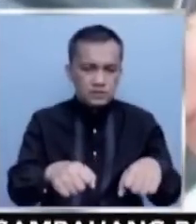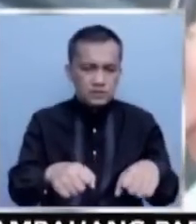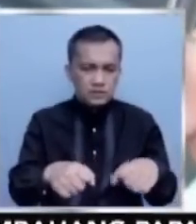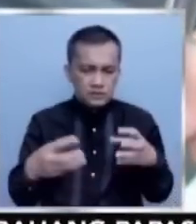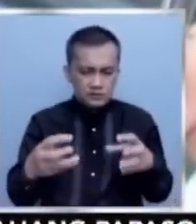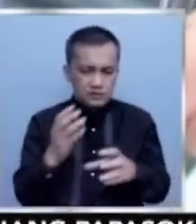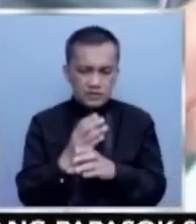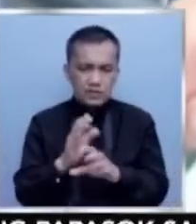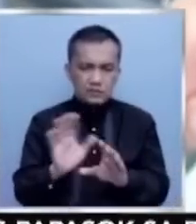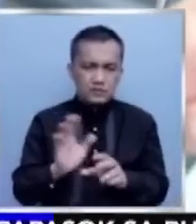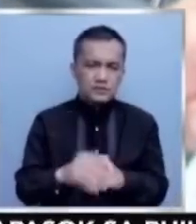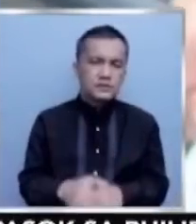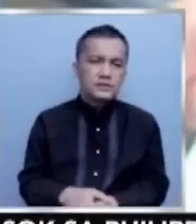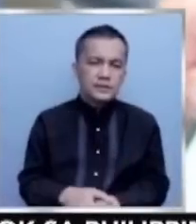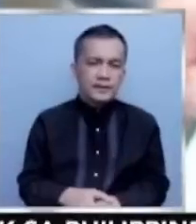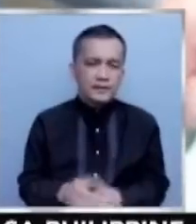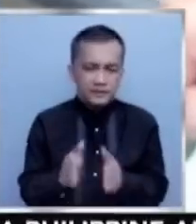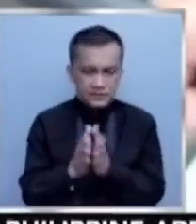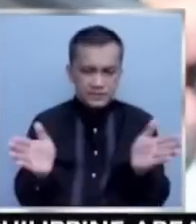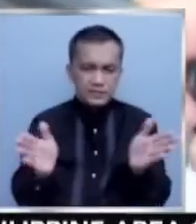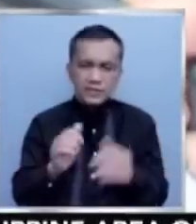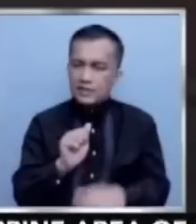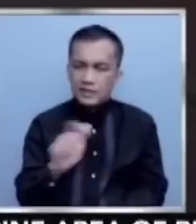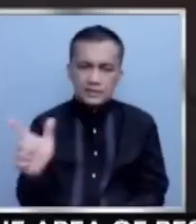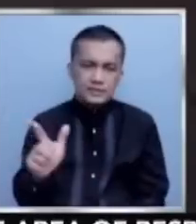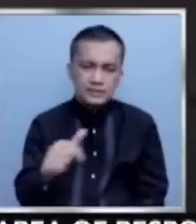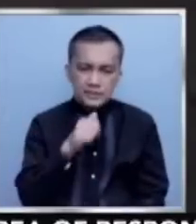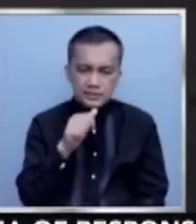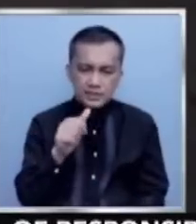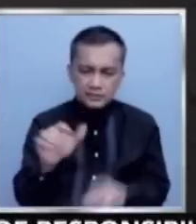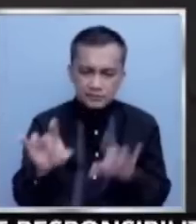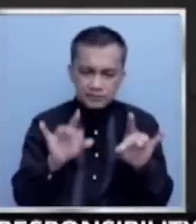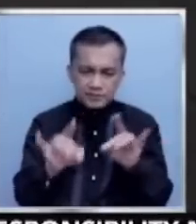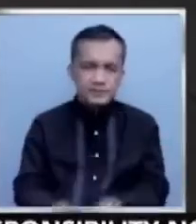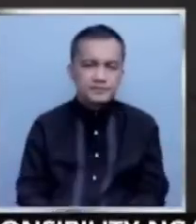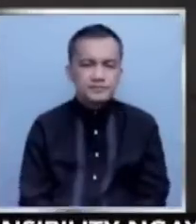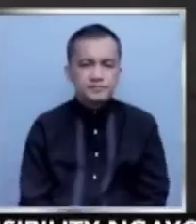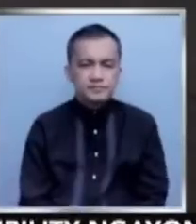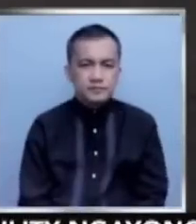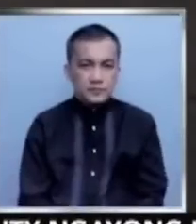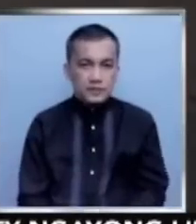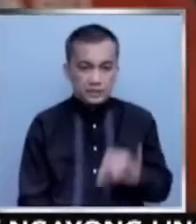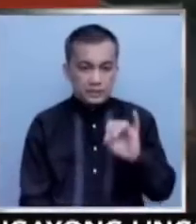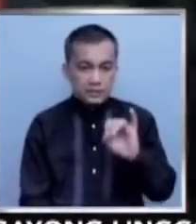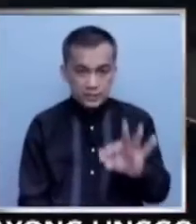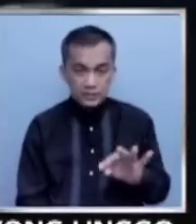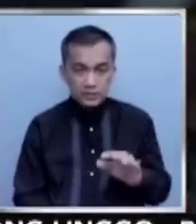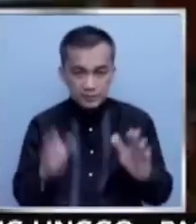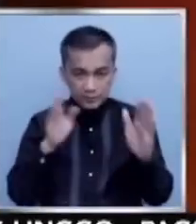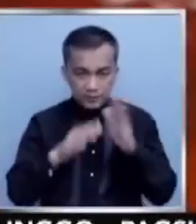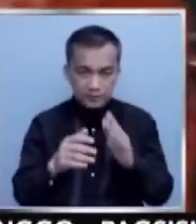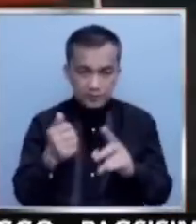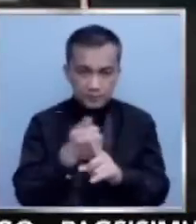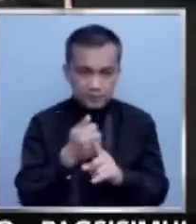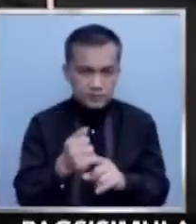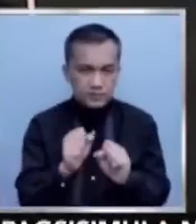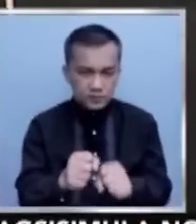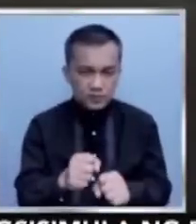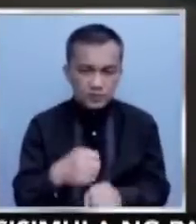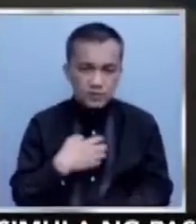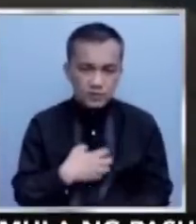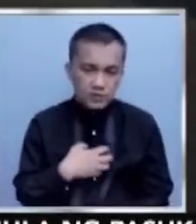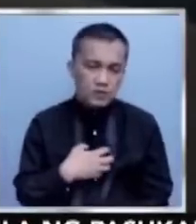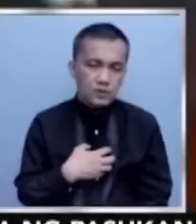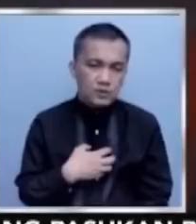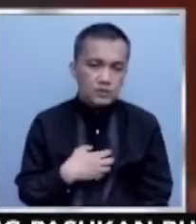least maganda yung general lahat. Hindi yung namimili lang. Kung magka-problema o may pang-aabuso, pwede raw magreklamo.